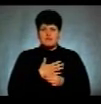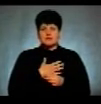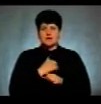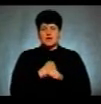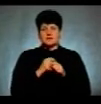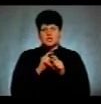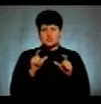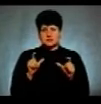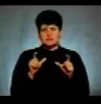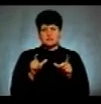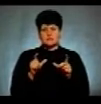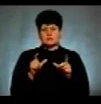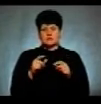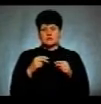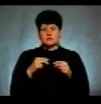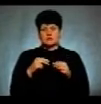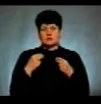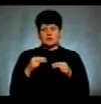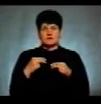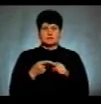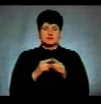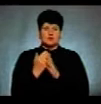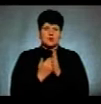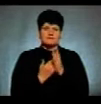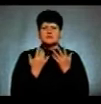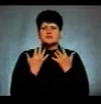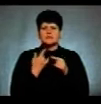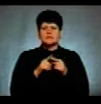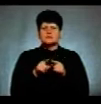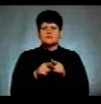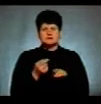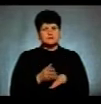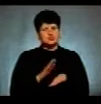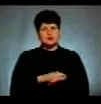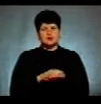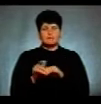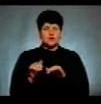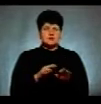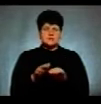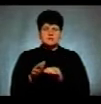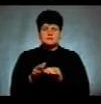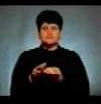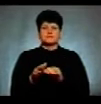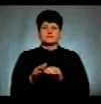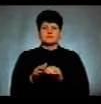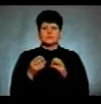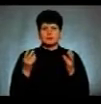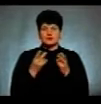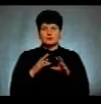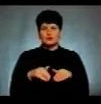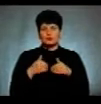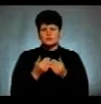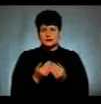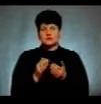закладів відпускати по даній програмі. Наскільки це затяжний процес, бо потрібно подати